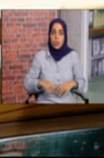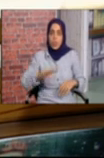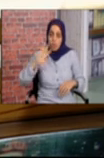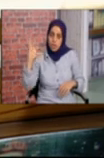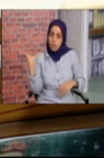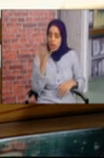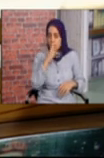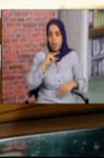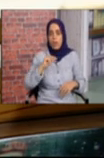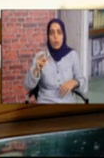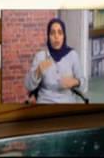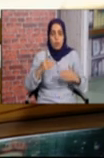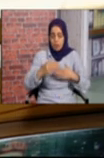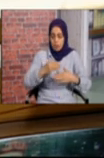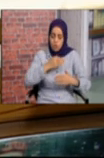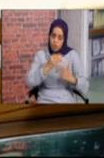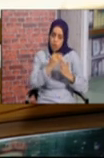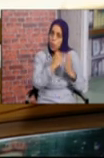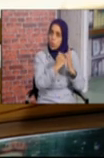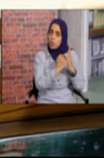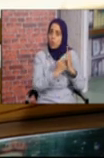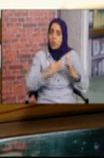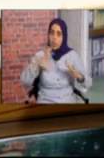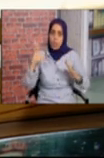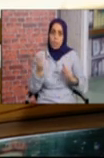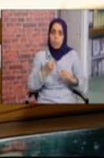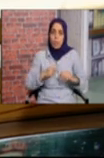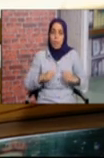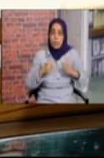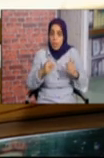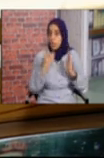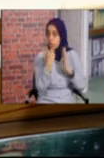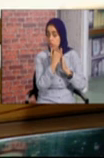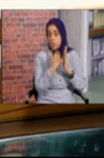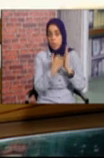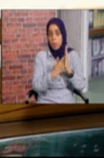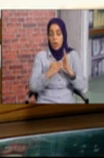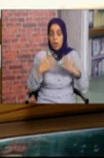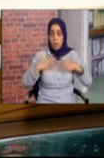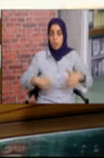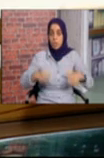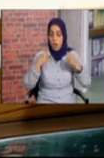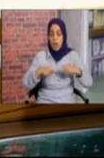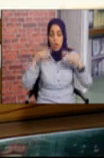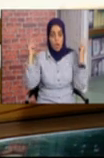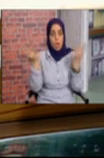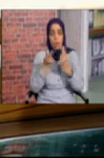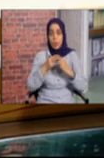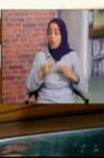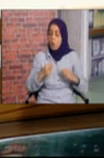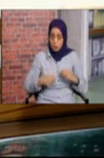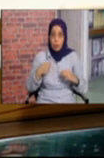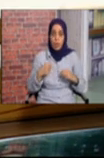بقى التنسيق طبعا من خلال المبادرة وكمان الجهات المعنية، هل في تنسيق كمان مع منظمة الصحة العالمية؟